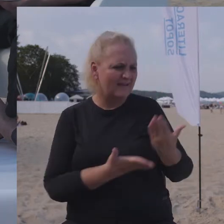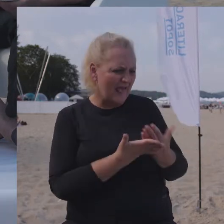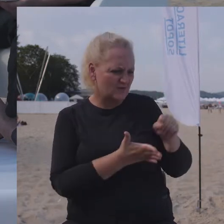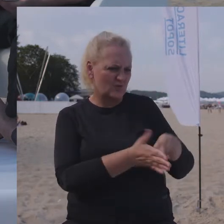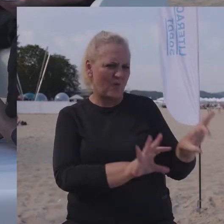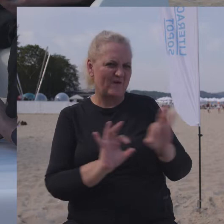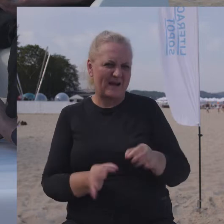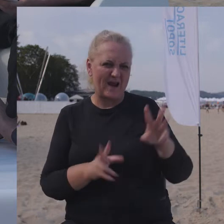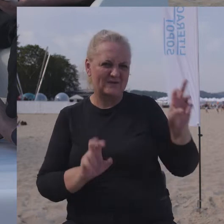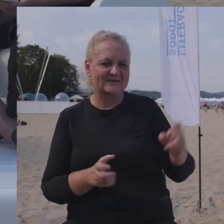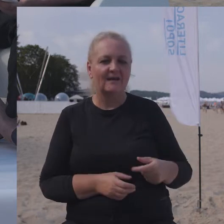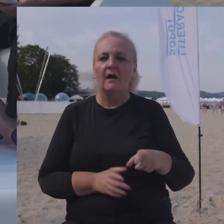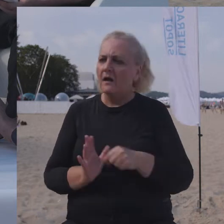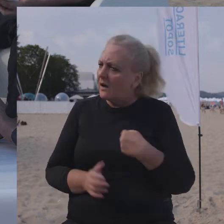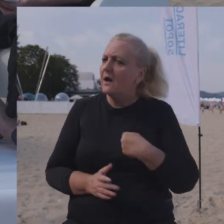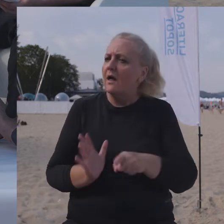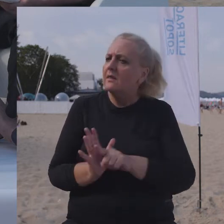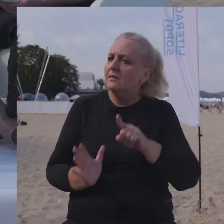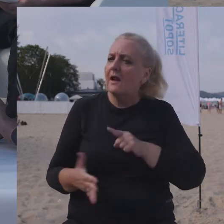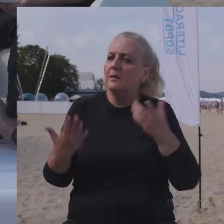niego odnieśli, bo jest dla mnie